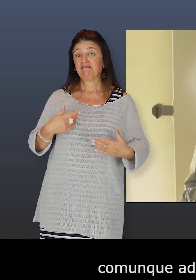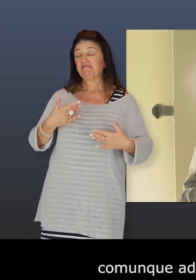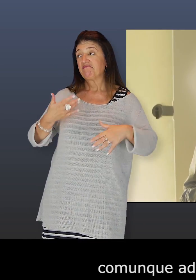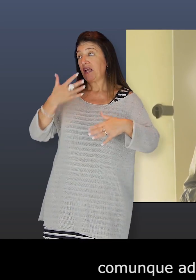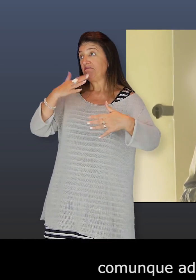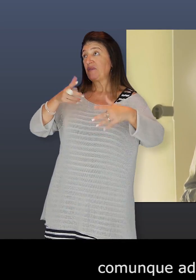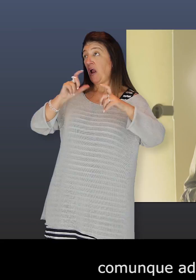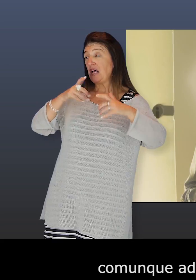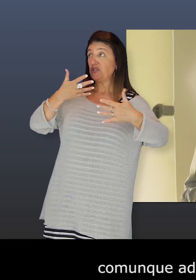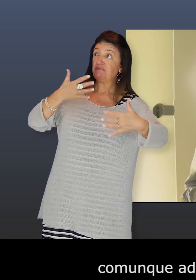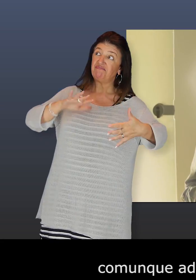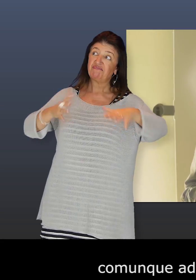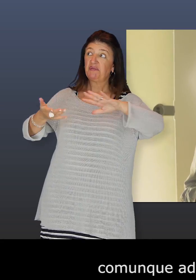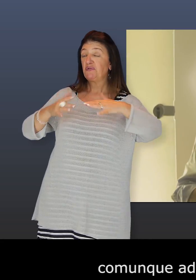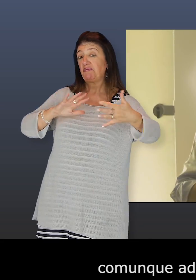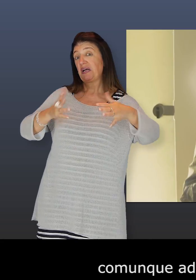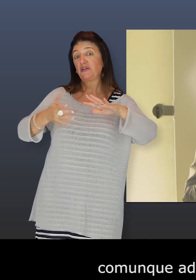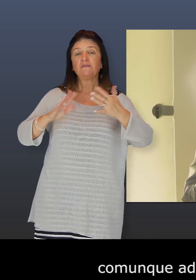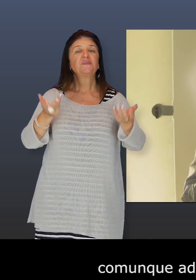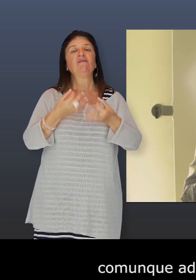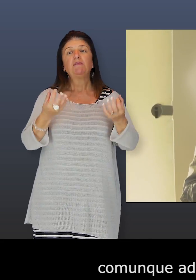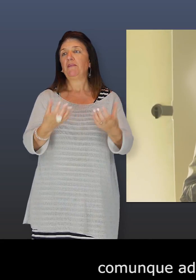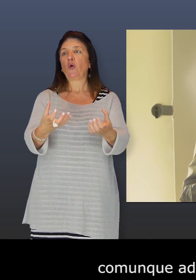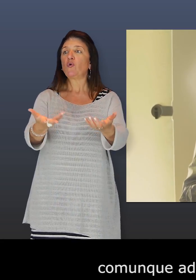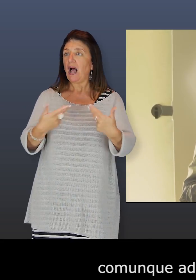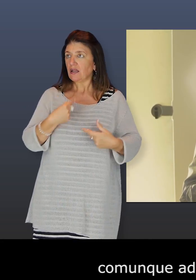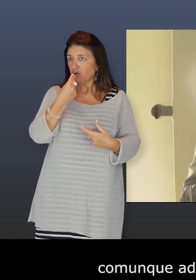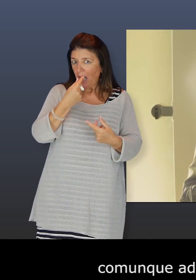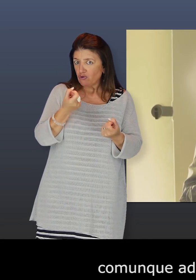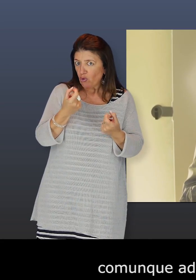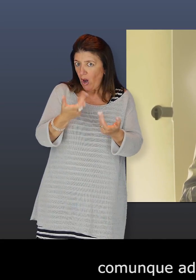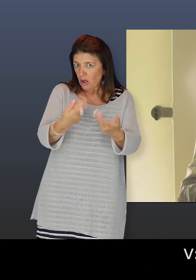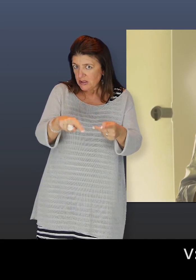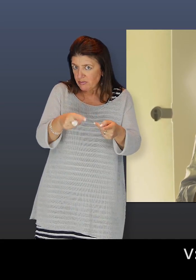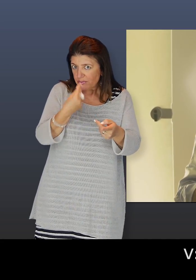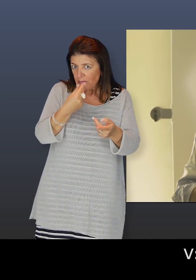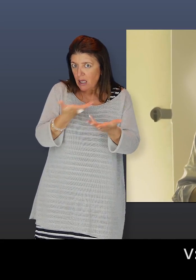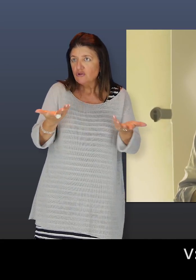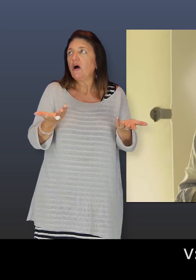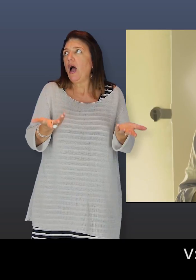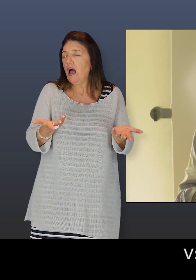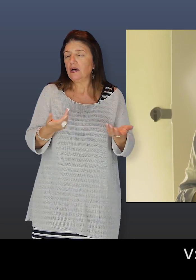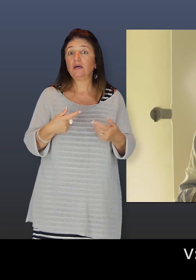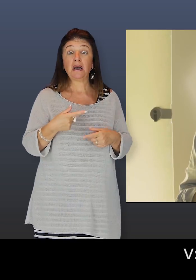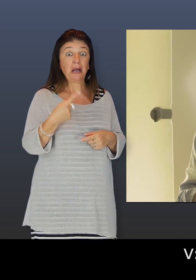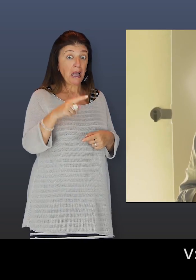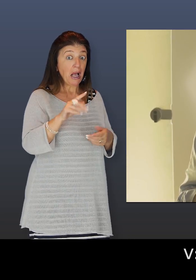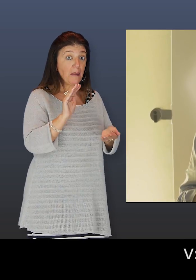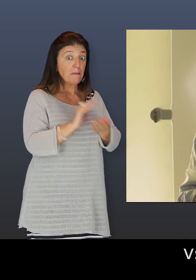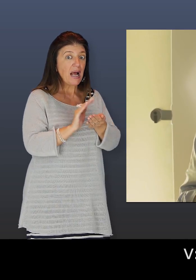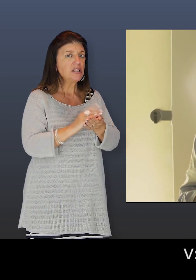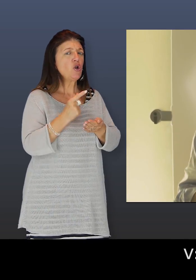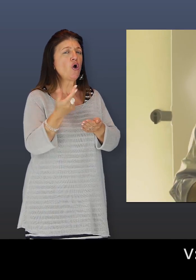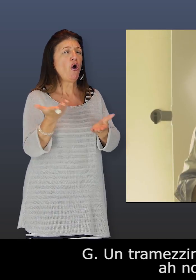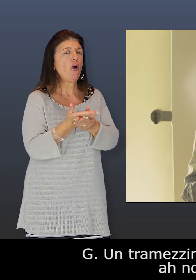Sì, più o meno. Vabbè, comunque adesso qualcosa sto mangiando, no? Un panino con